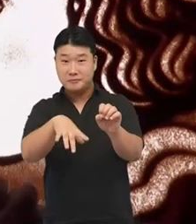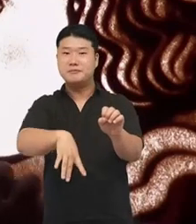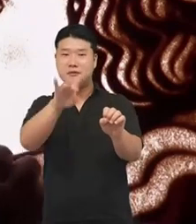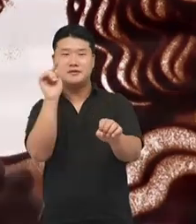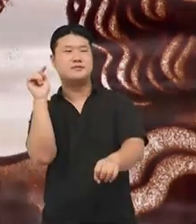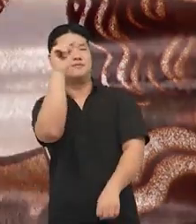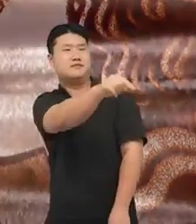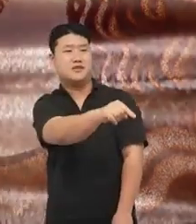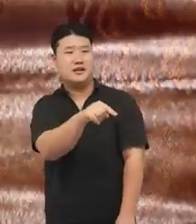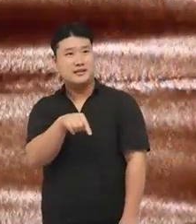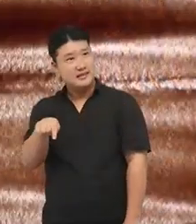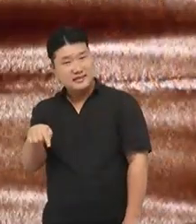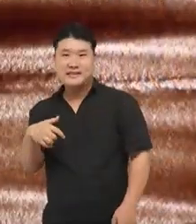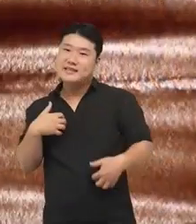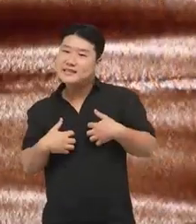이루지 못합니다.